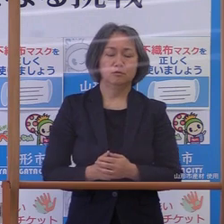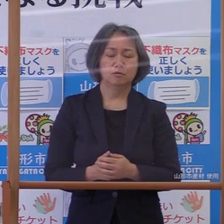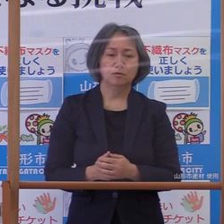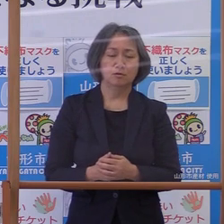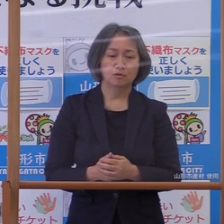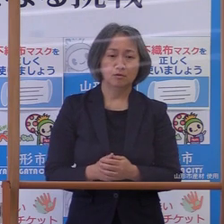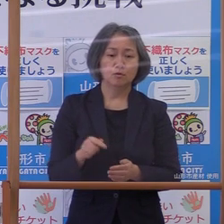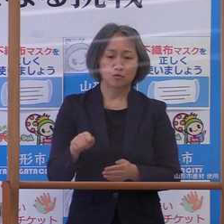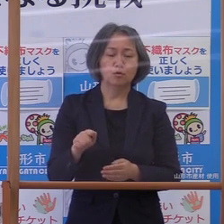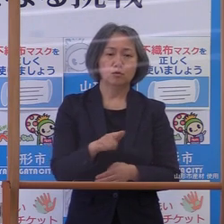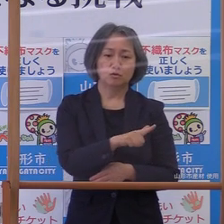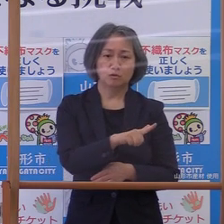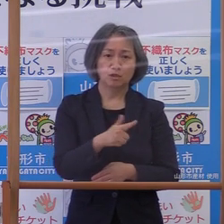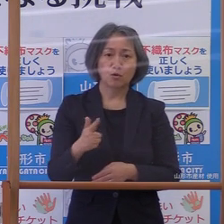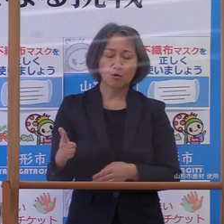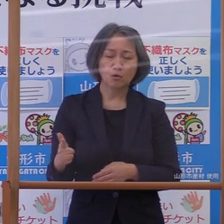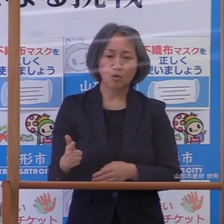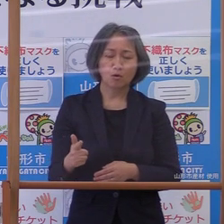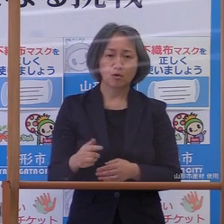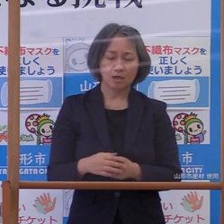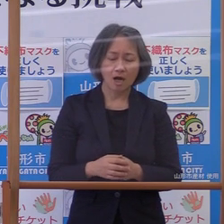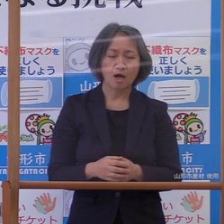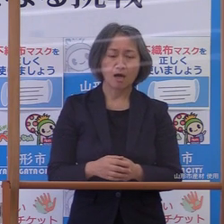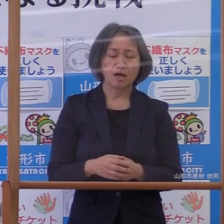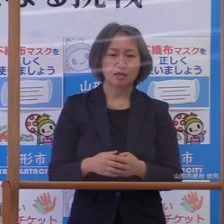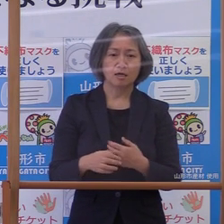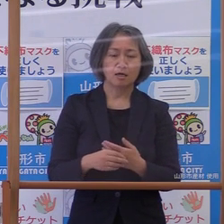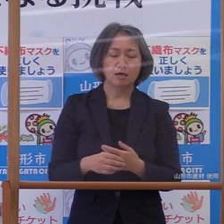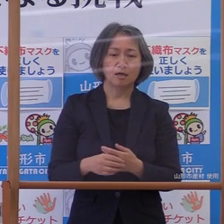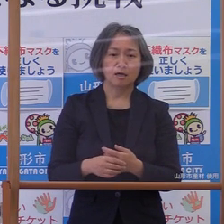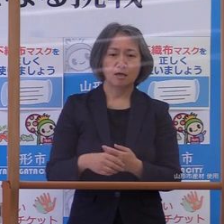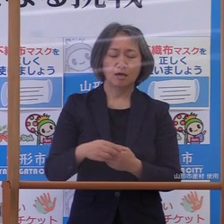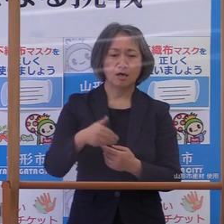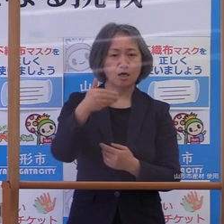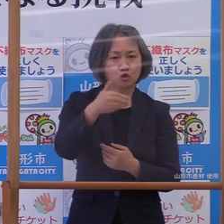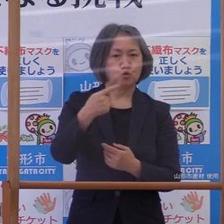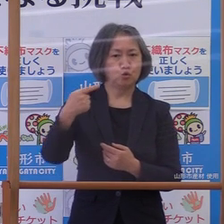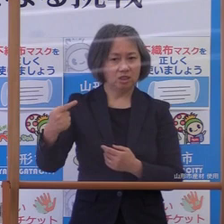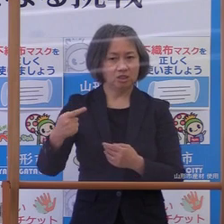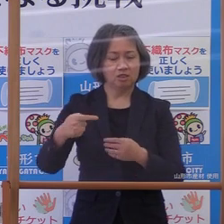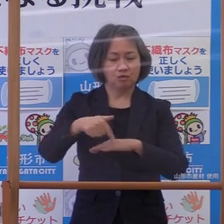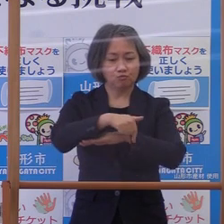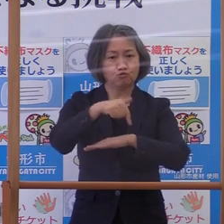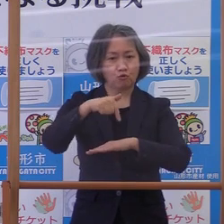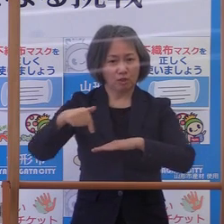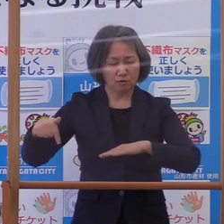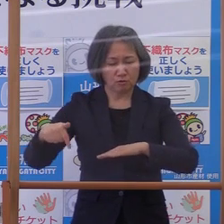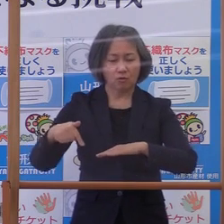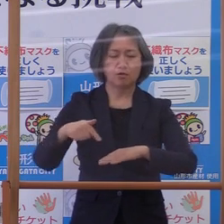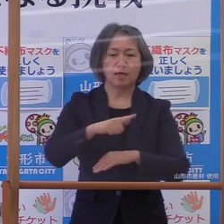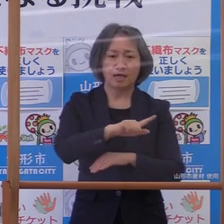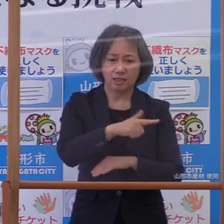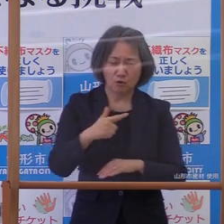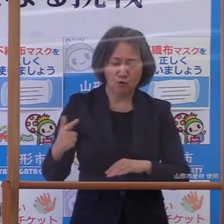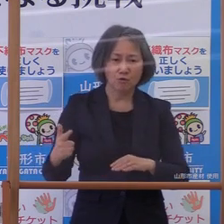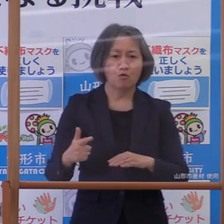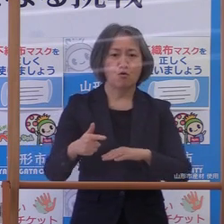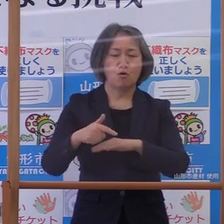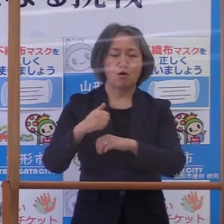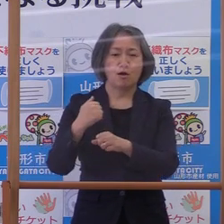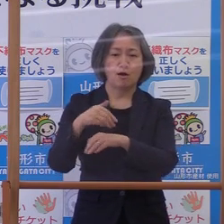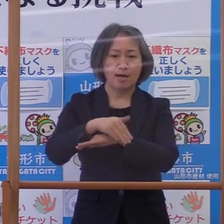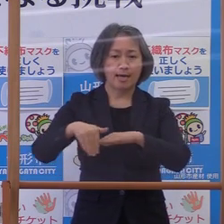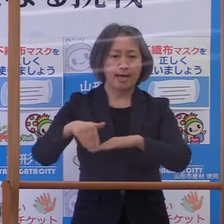その他さまざま91プロジェクトでありますとか、いろんなエリアリノベーションでありますとか、新しい動